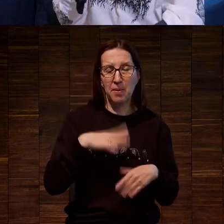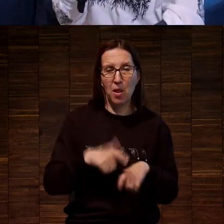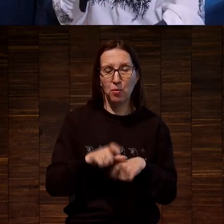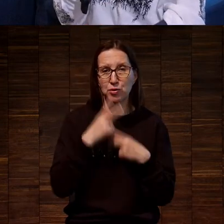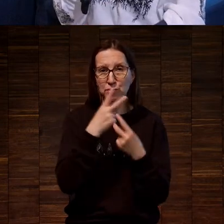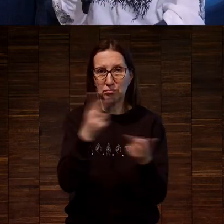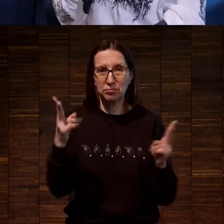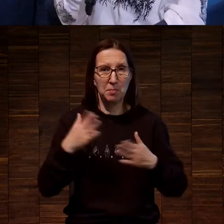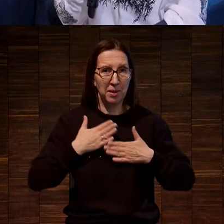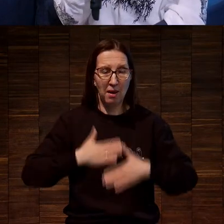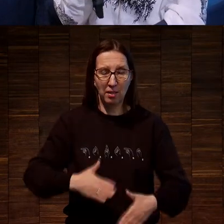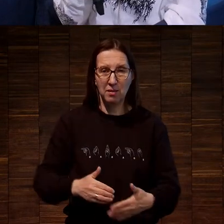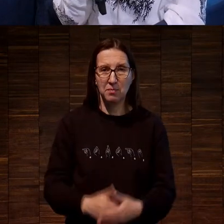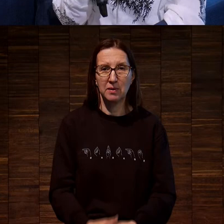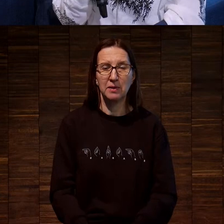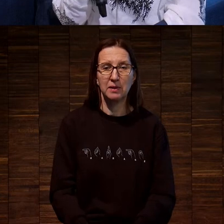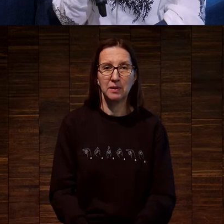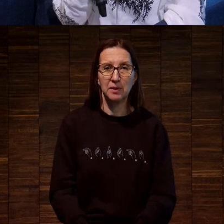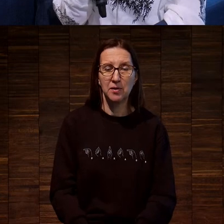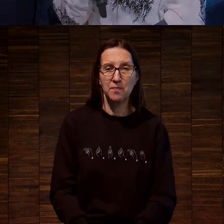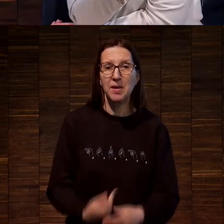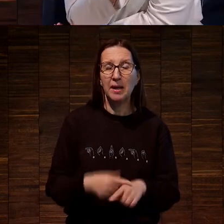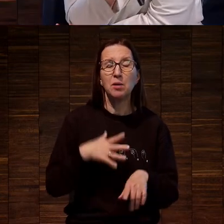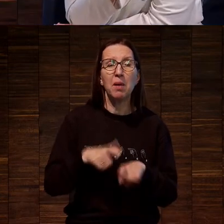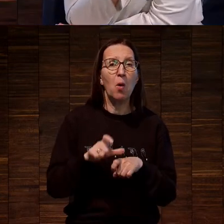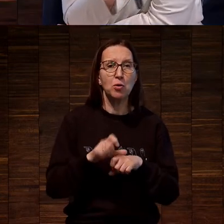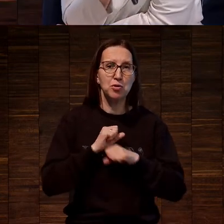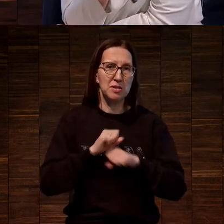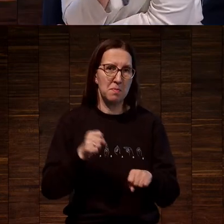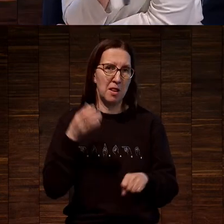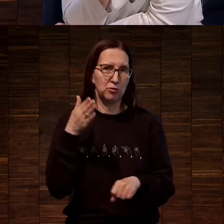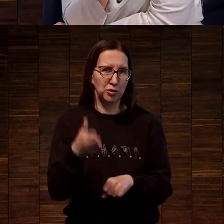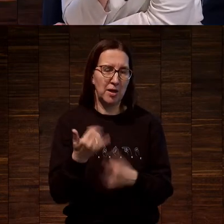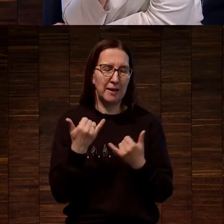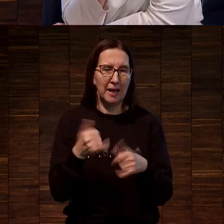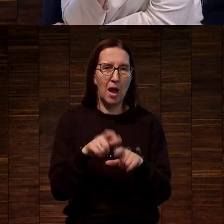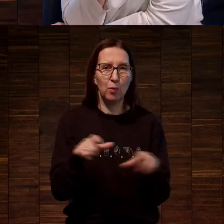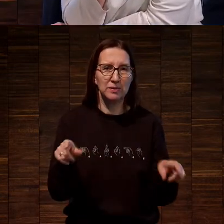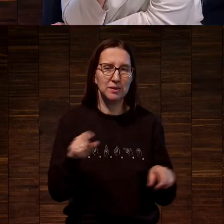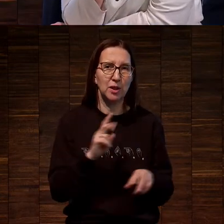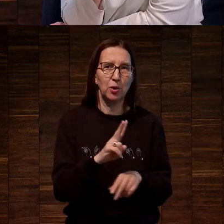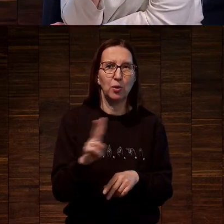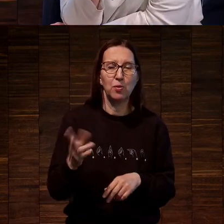очень приятно. Это был довольно смелый шаг для людей, которые